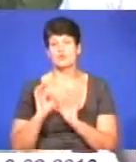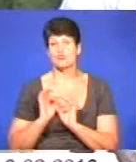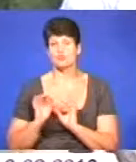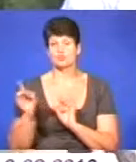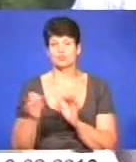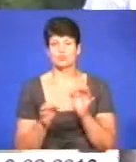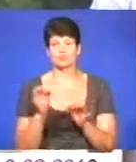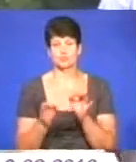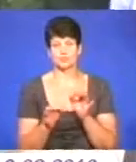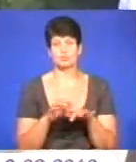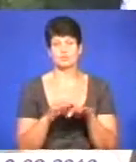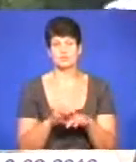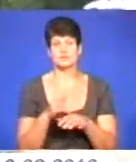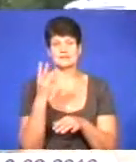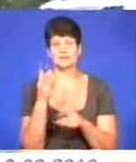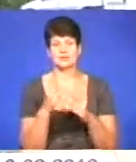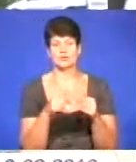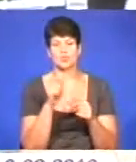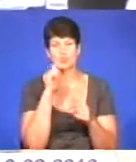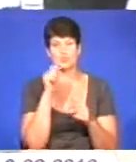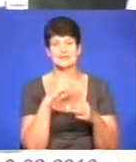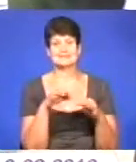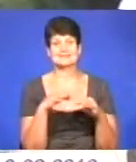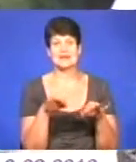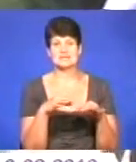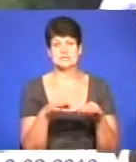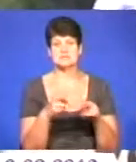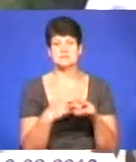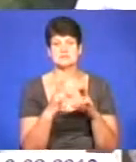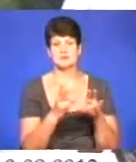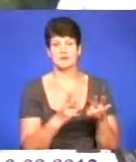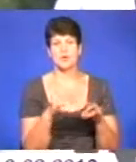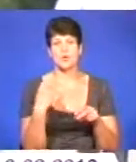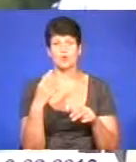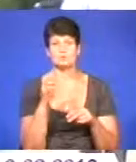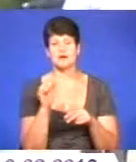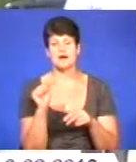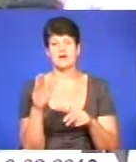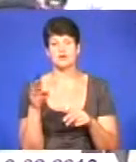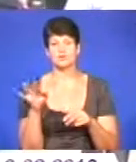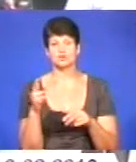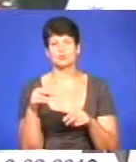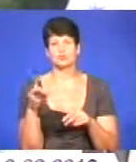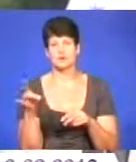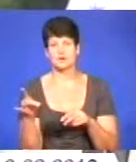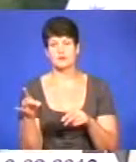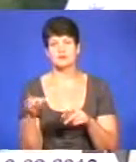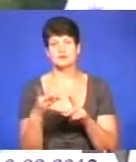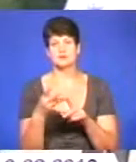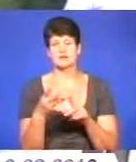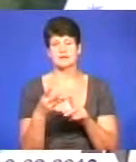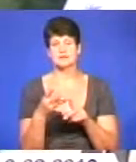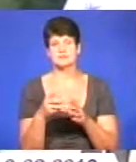контроль здійснюється трьома організаціями. Це Укртрансбезпекою, Облавтодором і превентивною службою, тобто